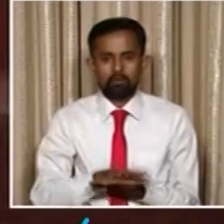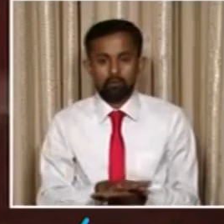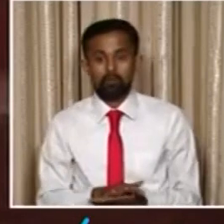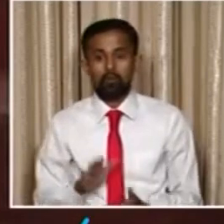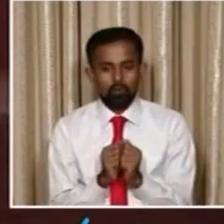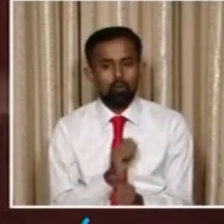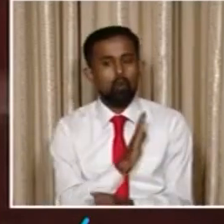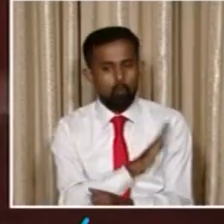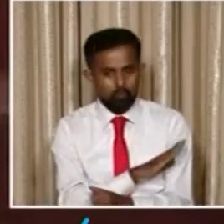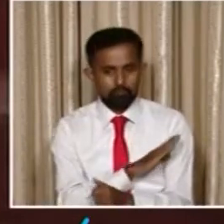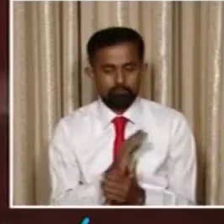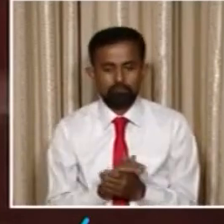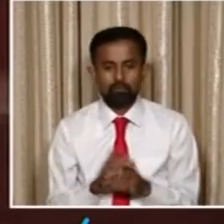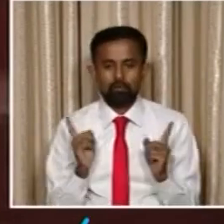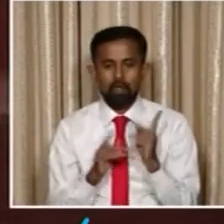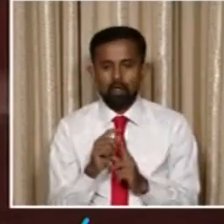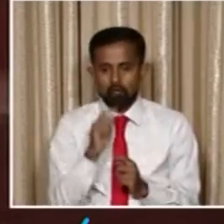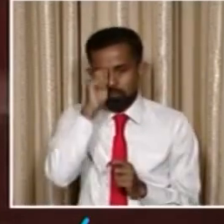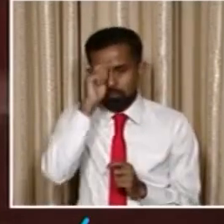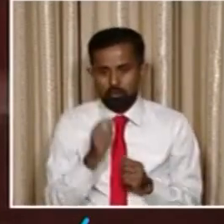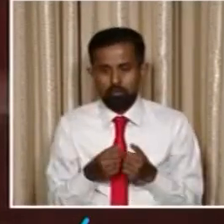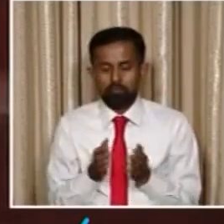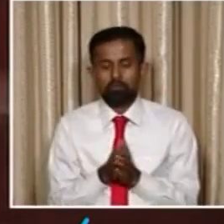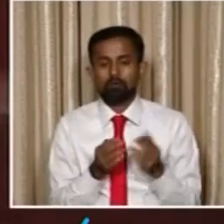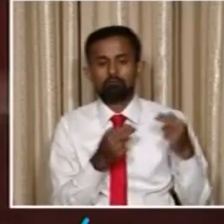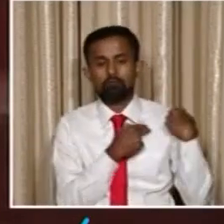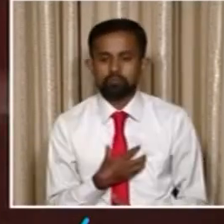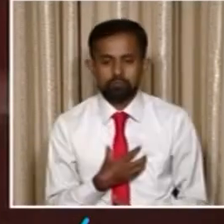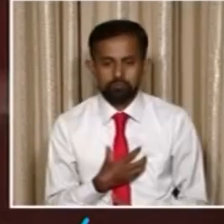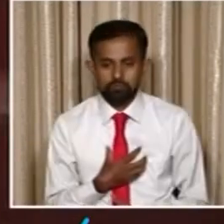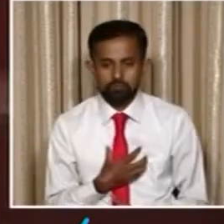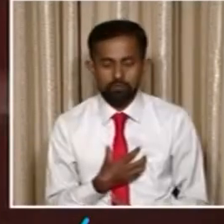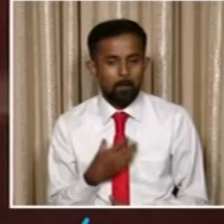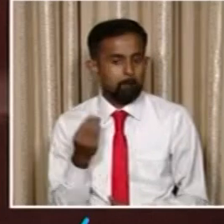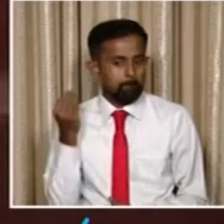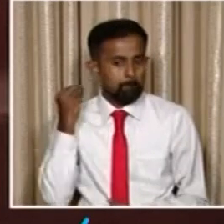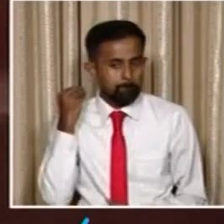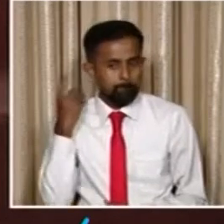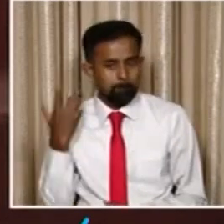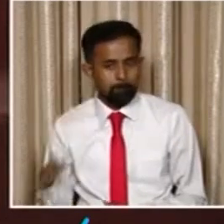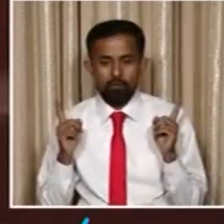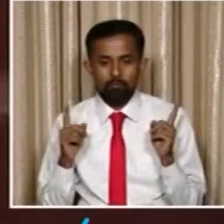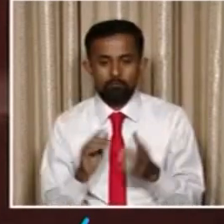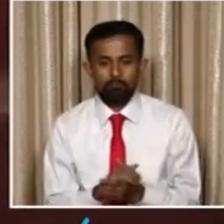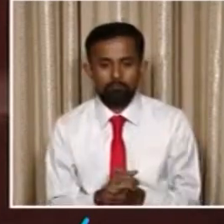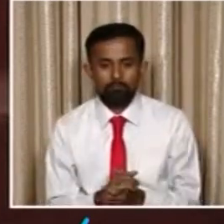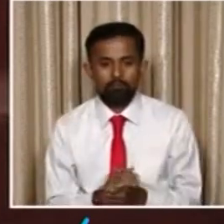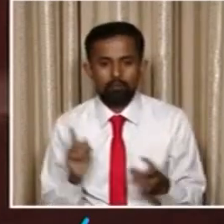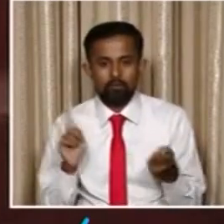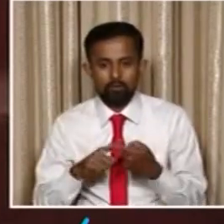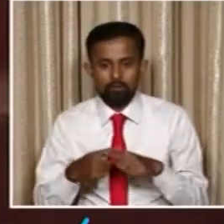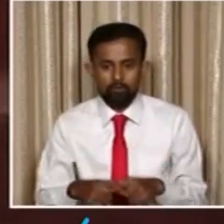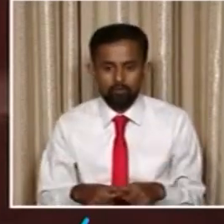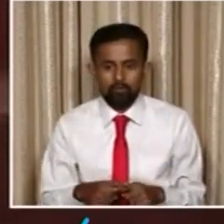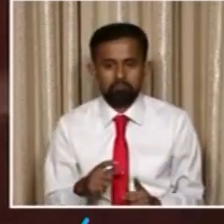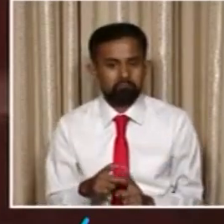යුතුව තිබෙනවා. ඒක නිසා ක්‍රීඩා ඇමතිවරයාට තමන්ගේ වගකීමෙන් බේරෙන්න බෑ. මේ මෑතකදී පවත්වපු LPL තරගාවලිය